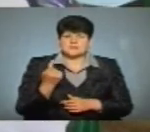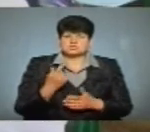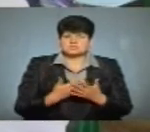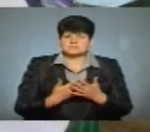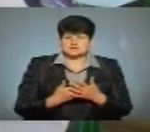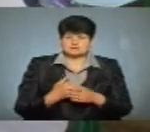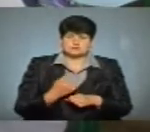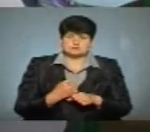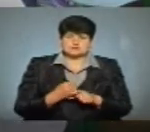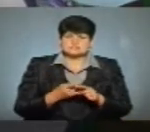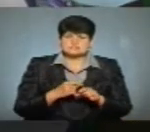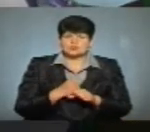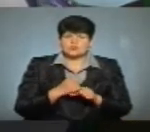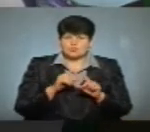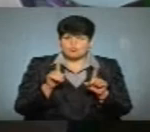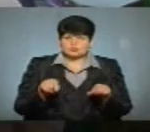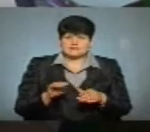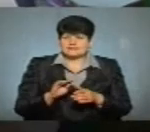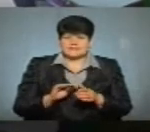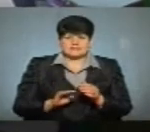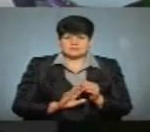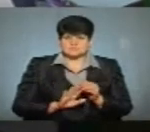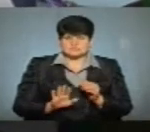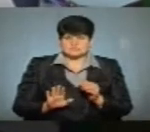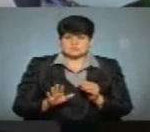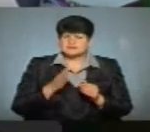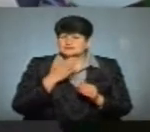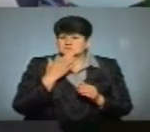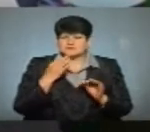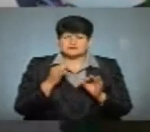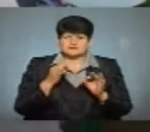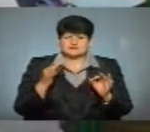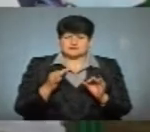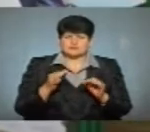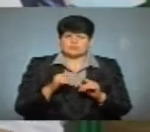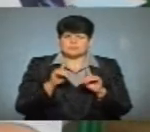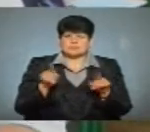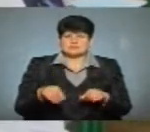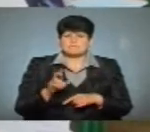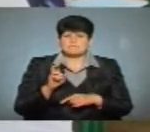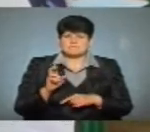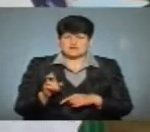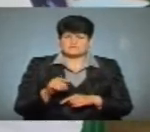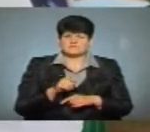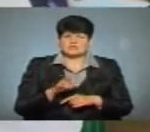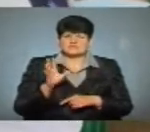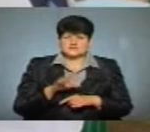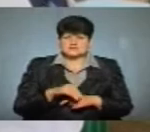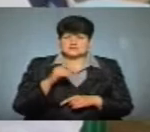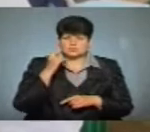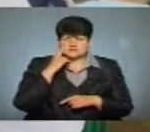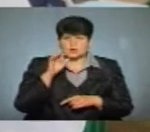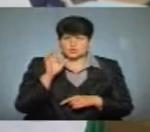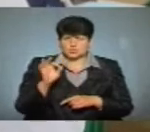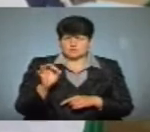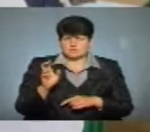– це роботи, які не написані, тобто немає жодних позначок у бланку «Б». Звісно, вони всі оцінюються нулем